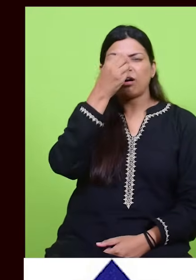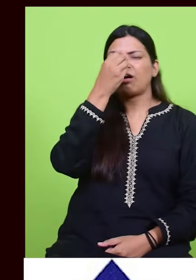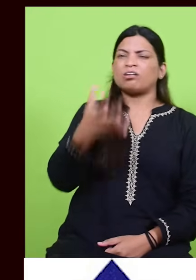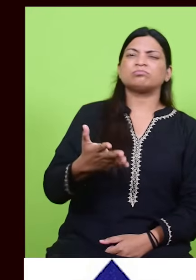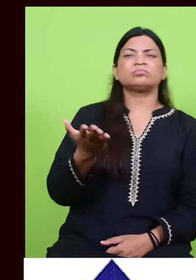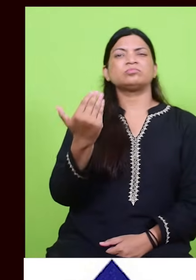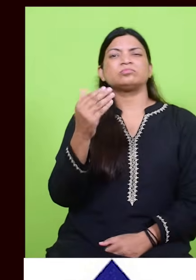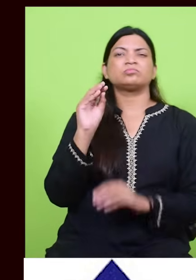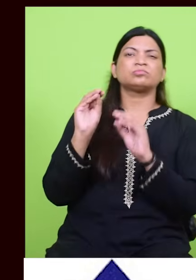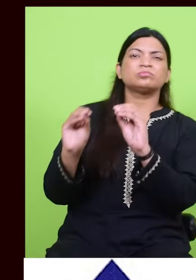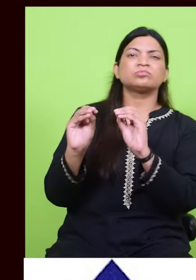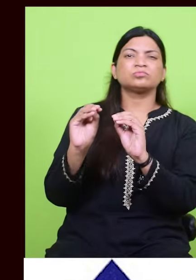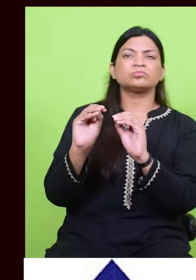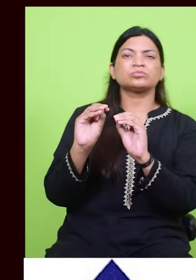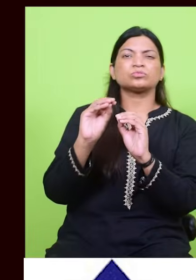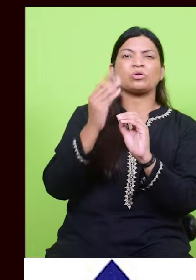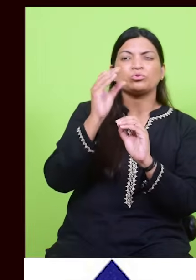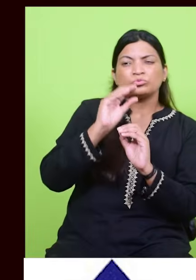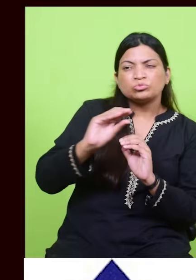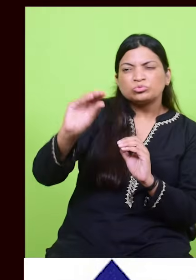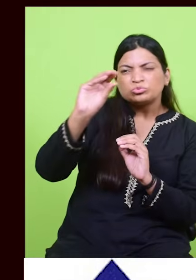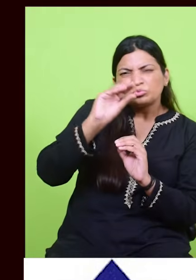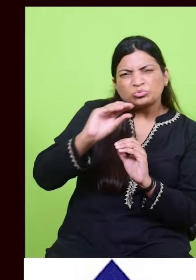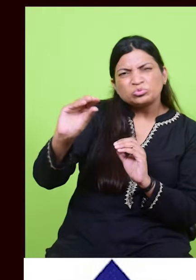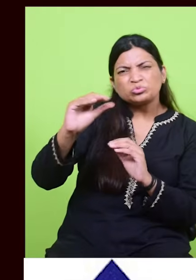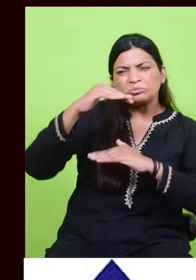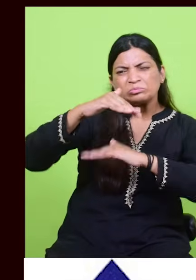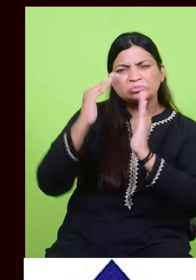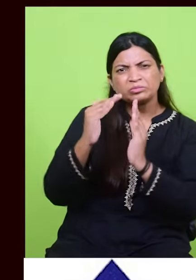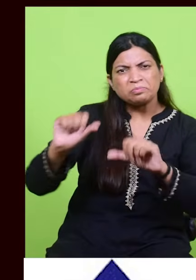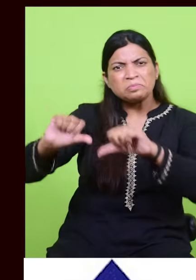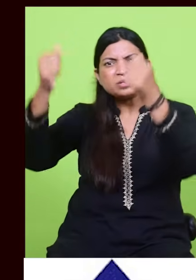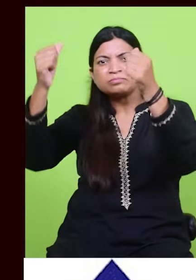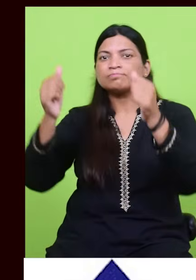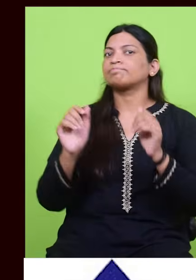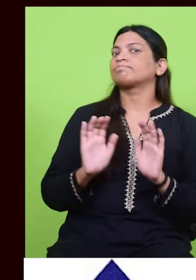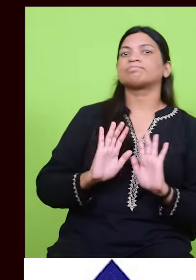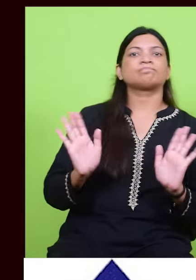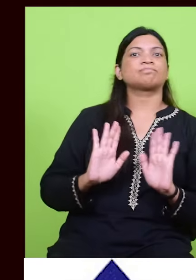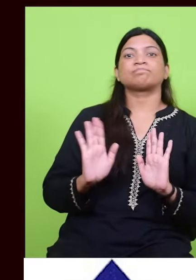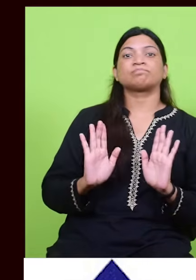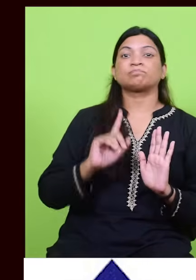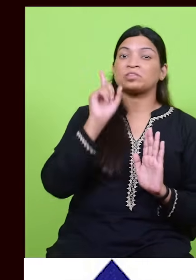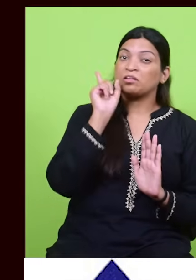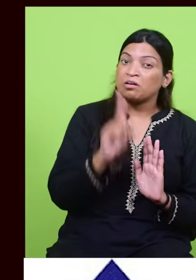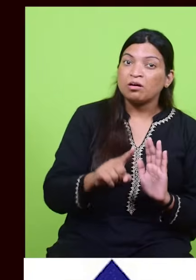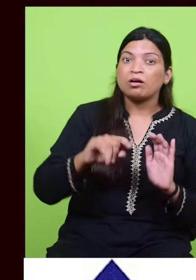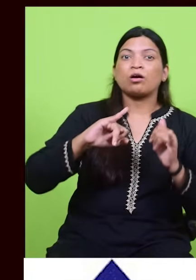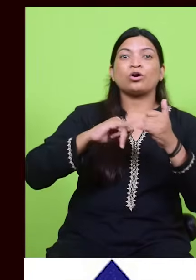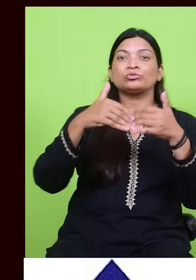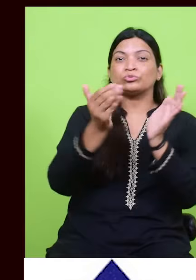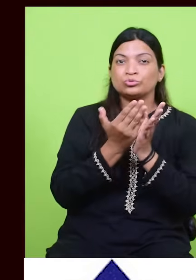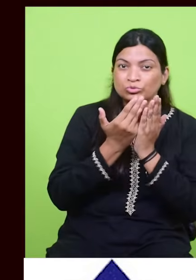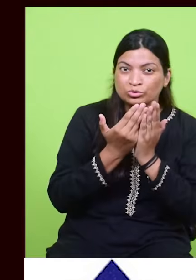बहुत इजी टास्क होगा और हम गुरदीप को मतलब छोटे से सिलेबस में पास करा देंगे। क्योंकि एक प्रॉपर आपके पास में सोशल